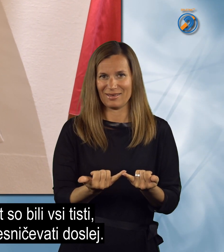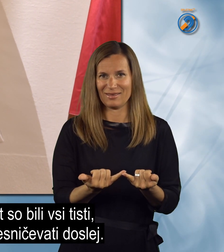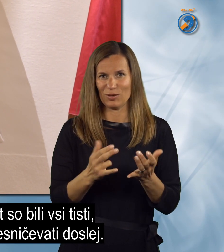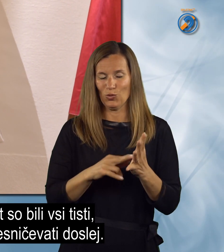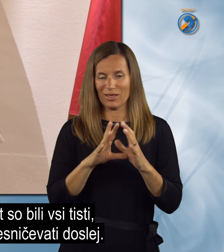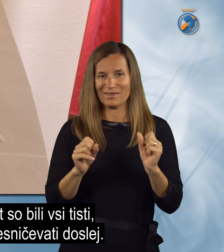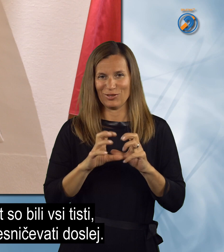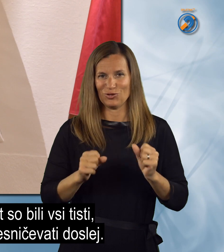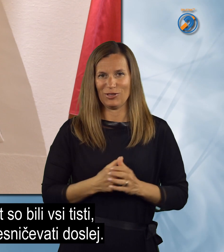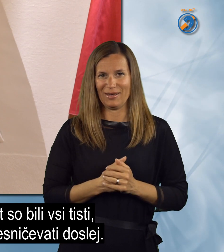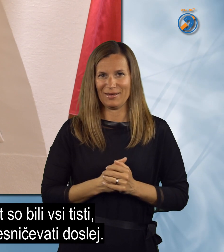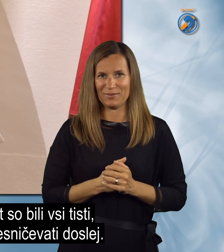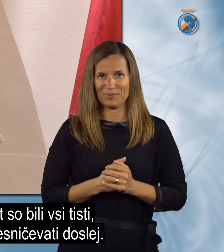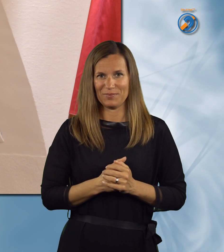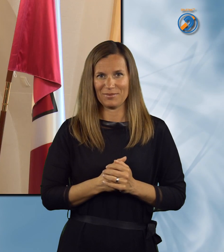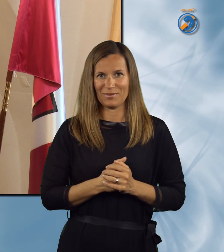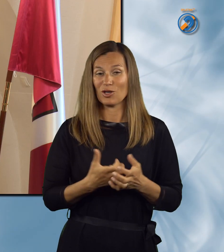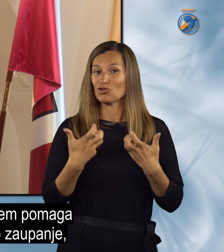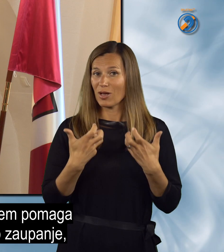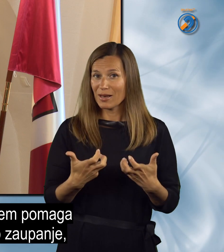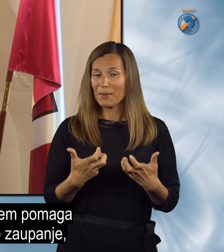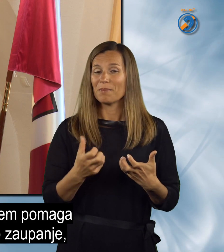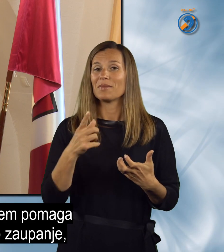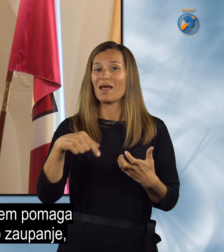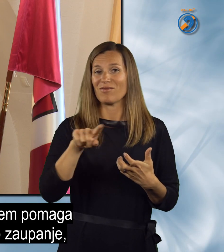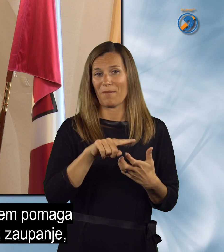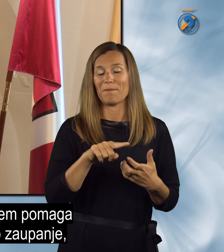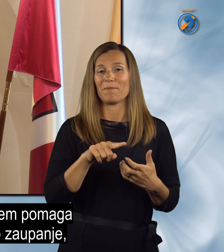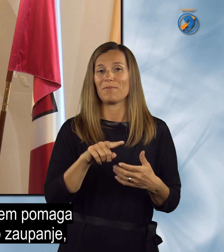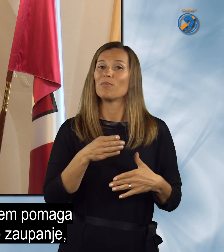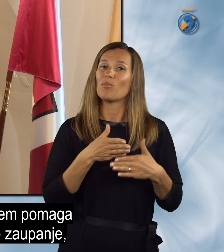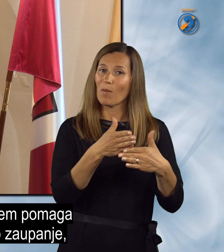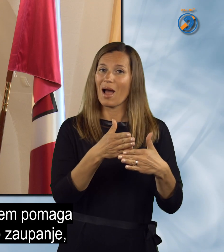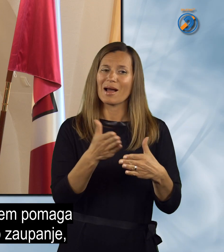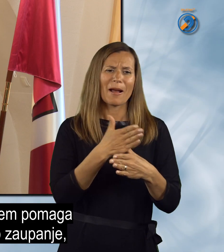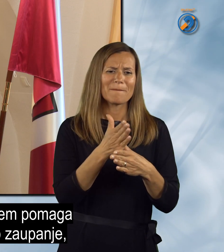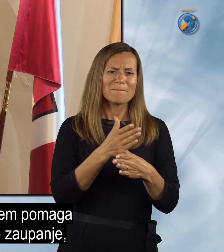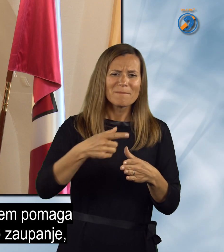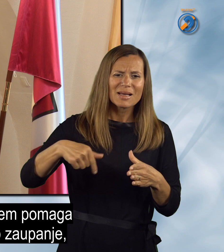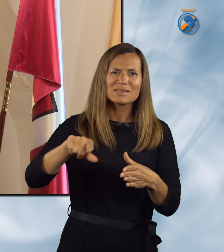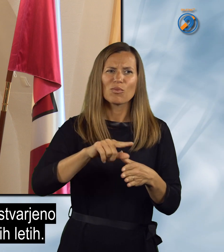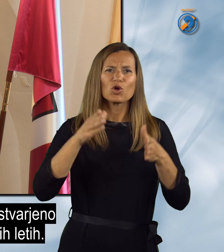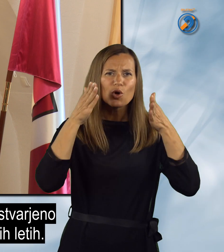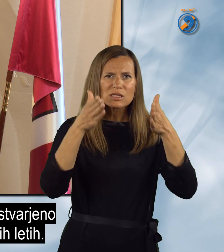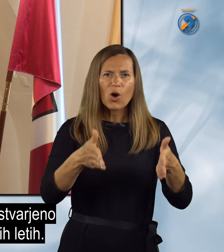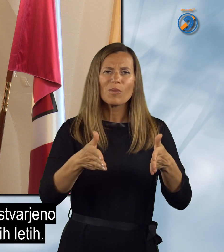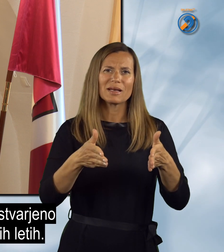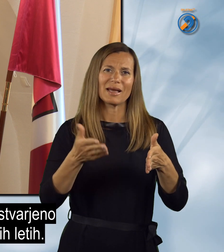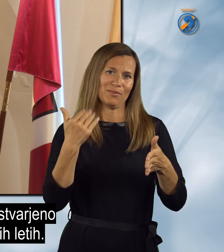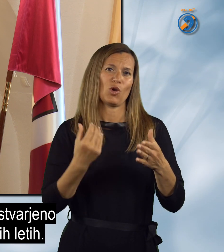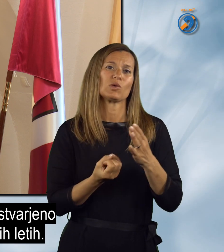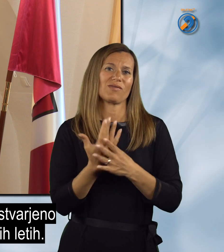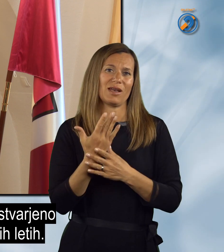uspeli uresničevati doslej. Naj vam pri tem pomaga medsebojno zaupanje, ki je